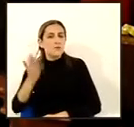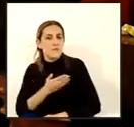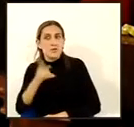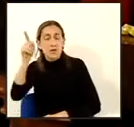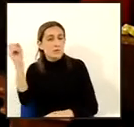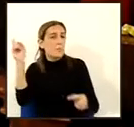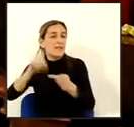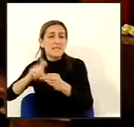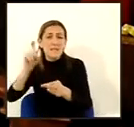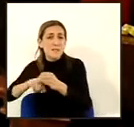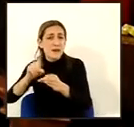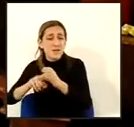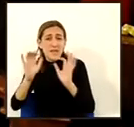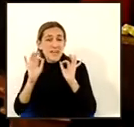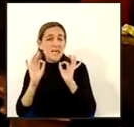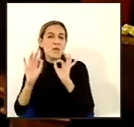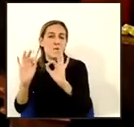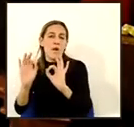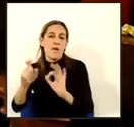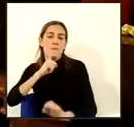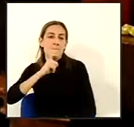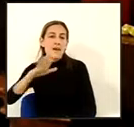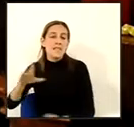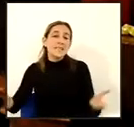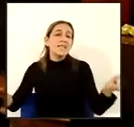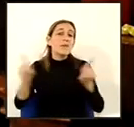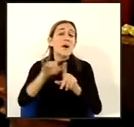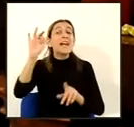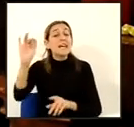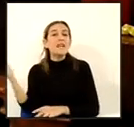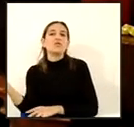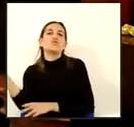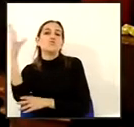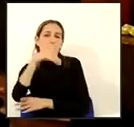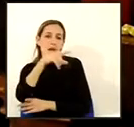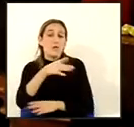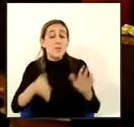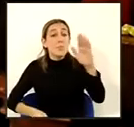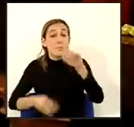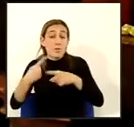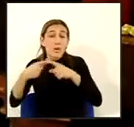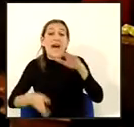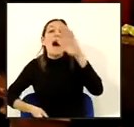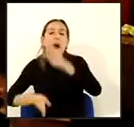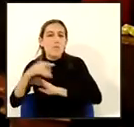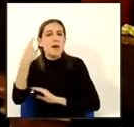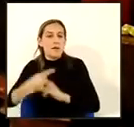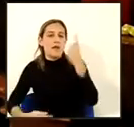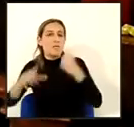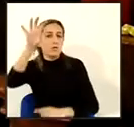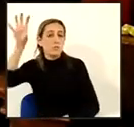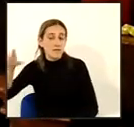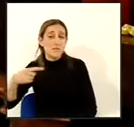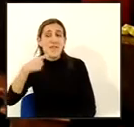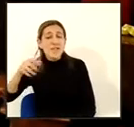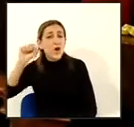en la mateixa intrinesca maldat i van superar i superen perquè lamentablement continua vigent en alguns països. Dir que el